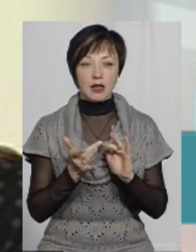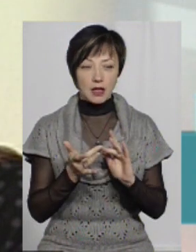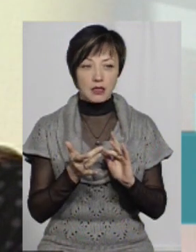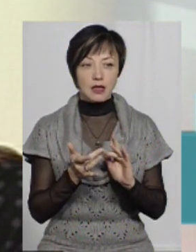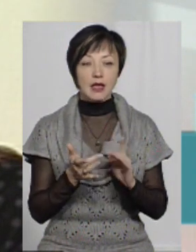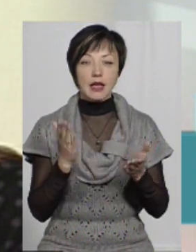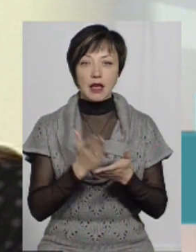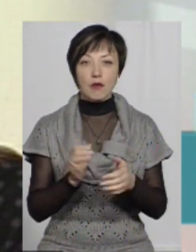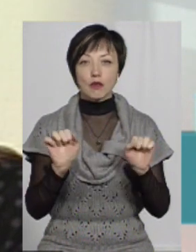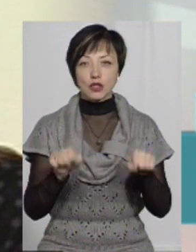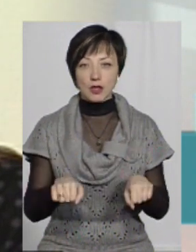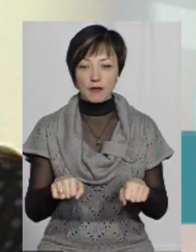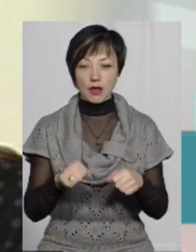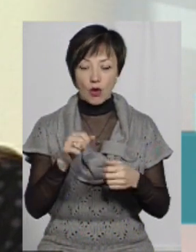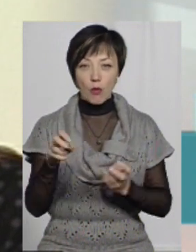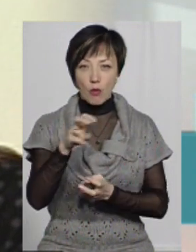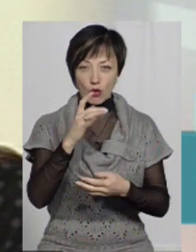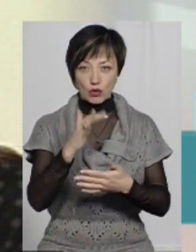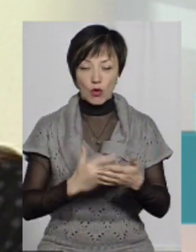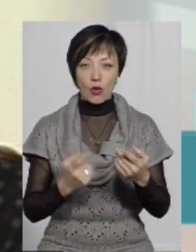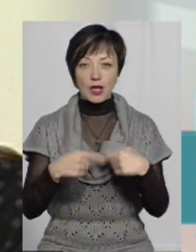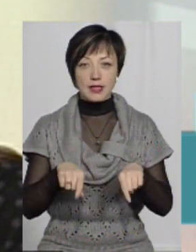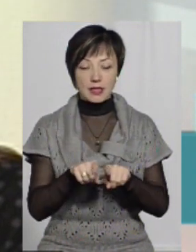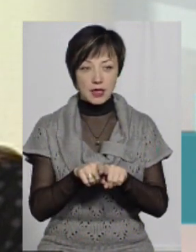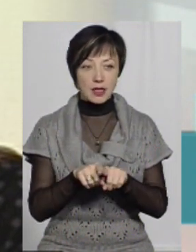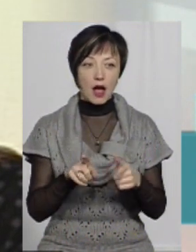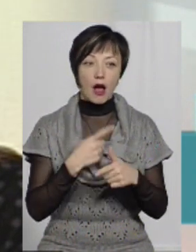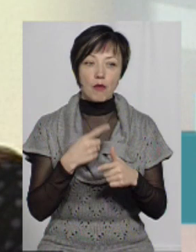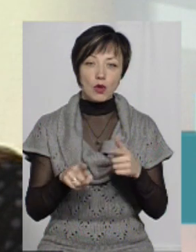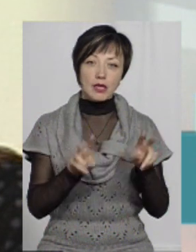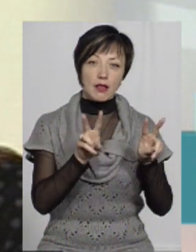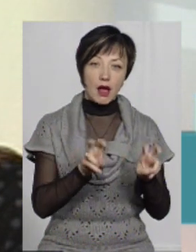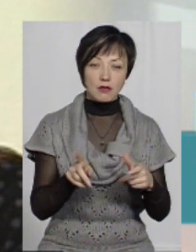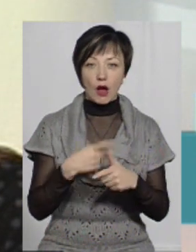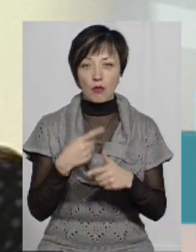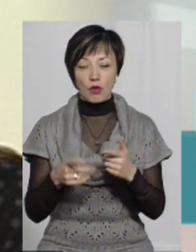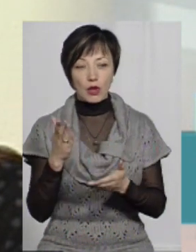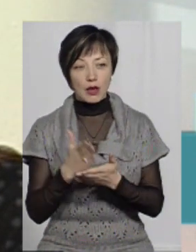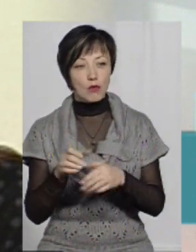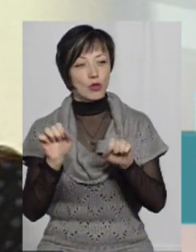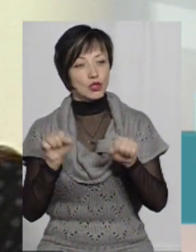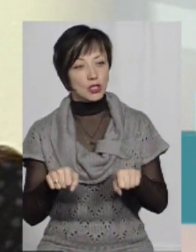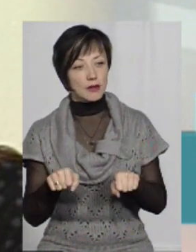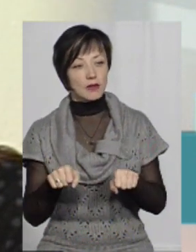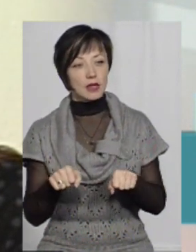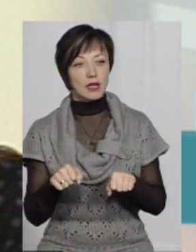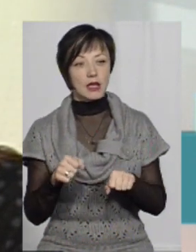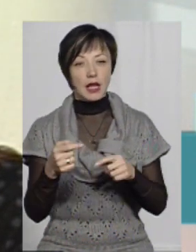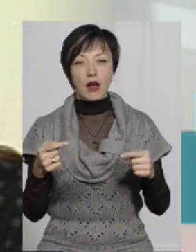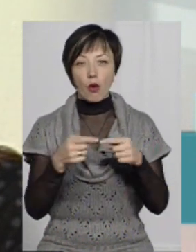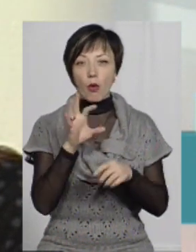інтернеті. Там є можливість пошуку організації юридичної особи або за назвою, або якщо є, то можливо це